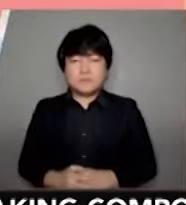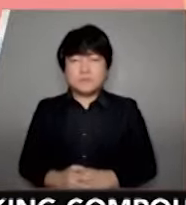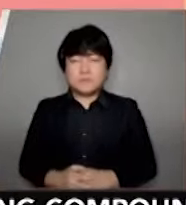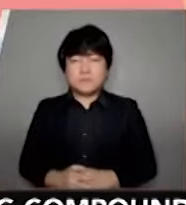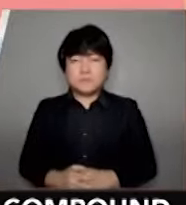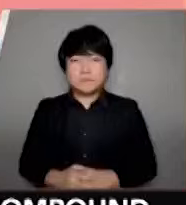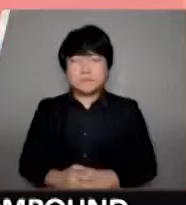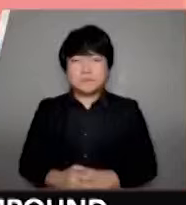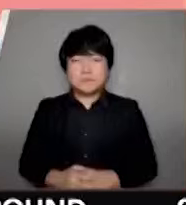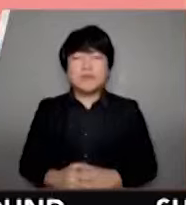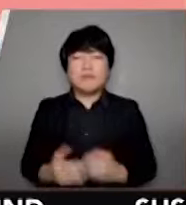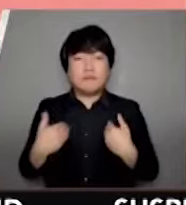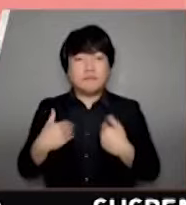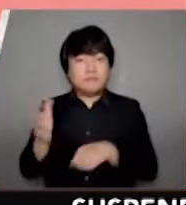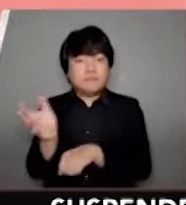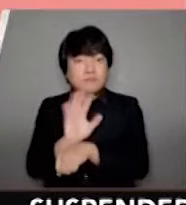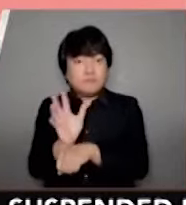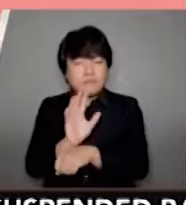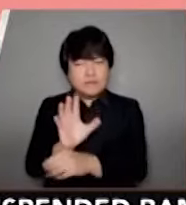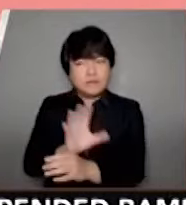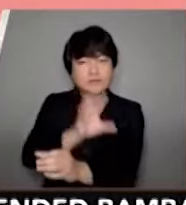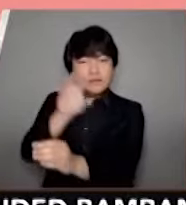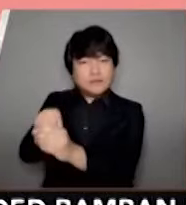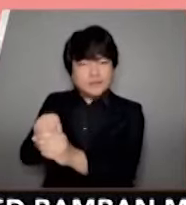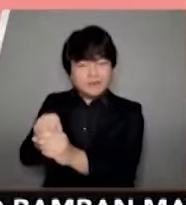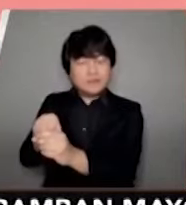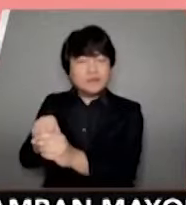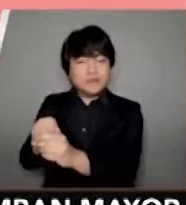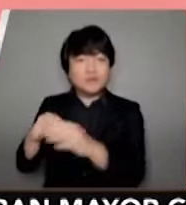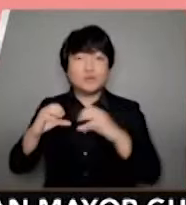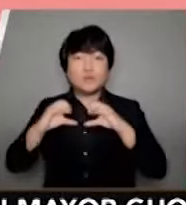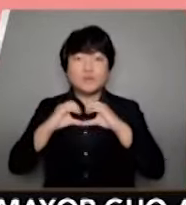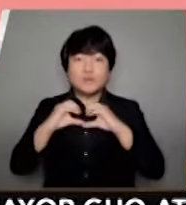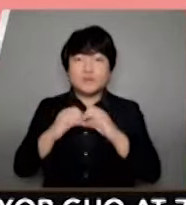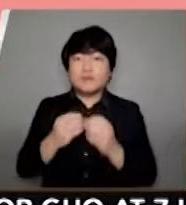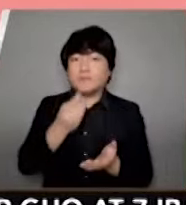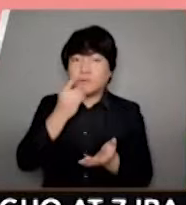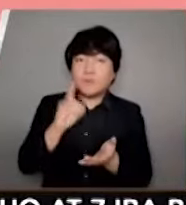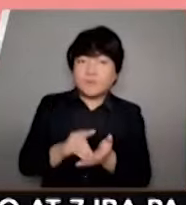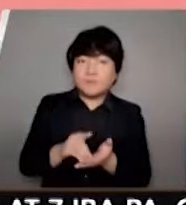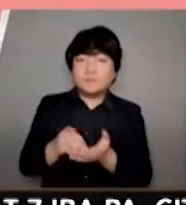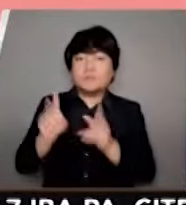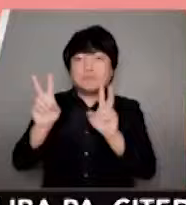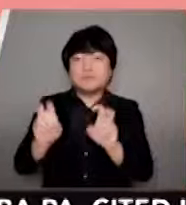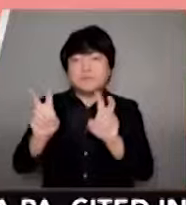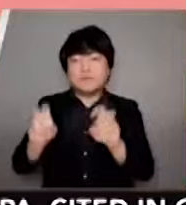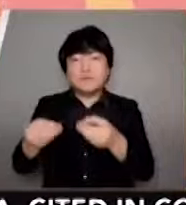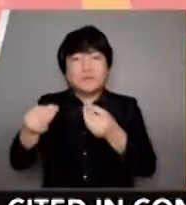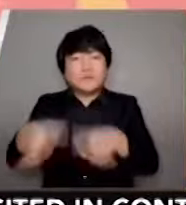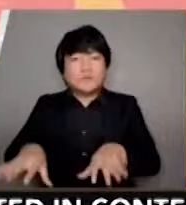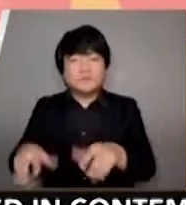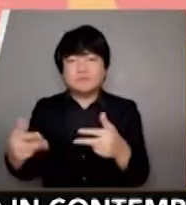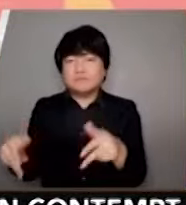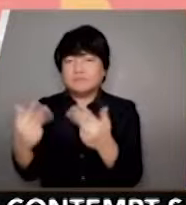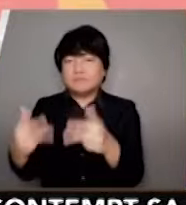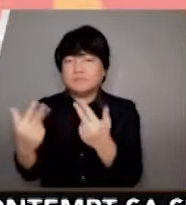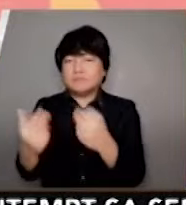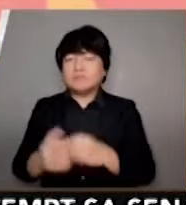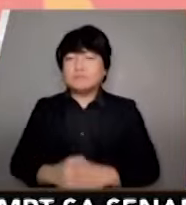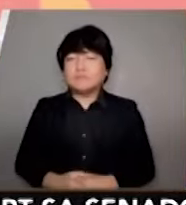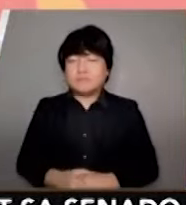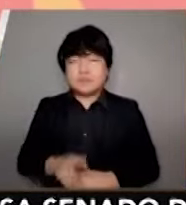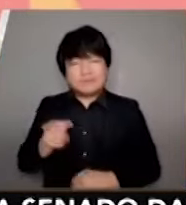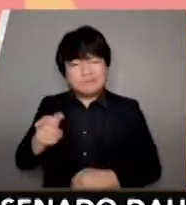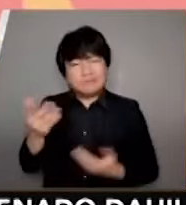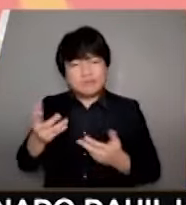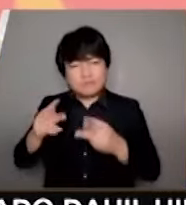Sinimalaya ang obra ng GMA Pictures at GMA Public Affairs na Lost sa Bungeros. Ang investigative docu-film na